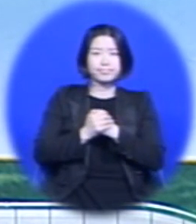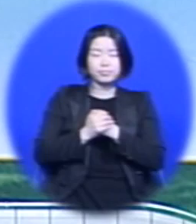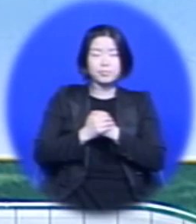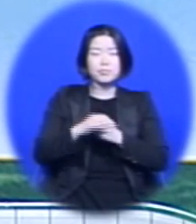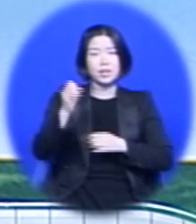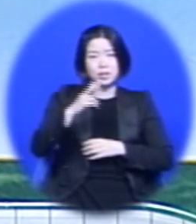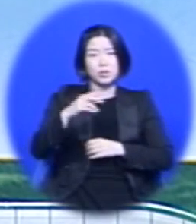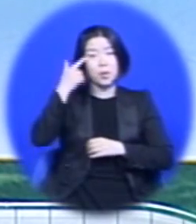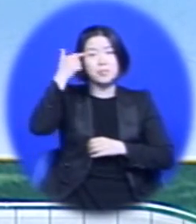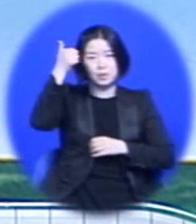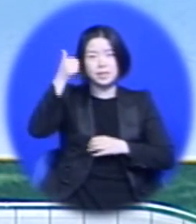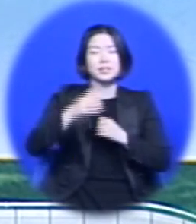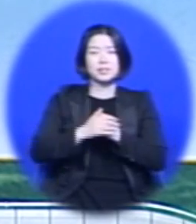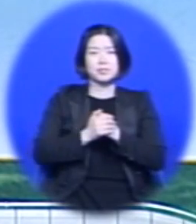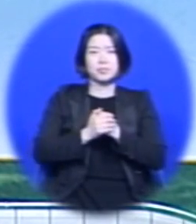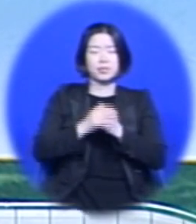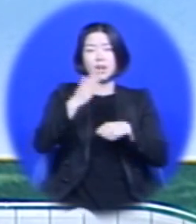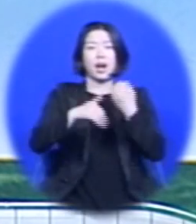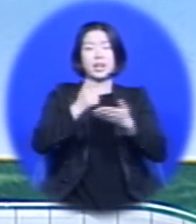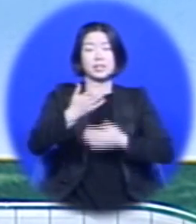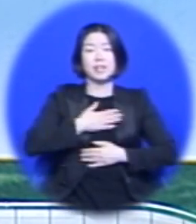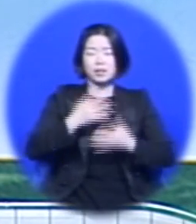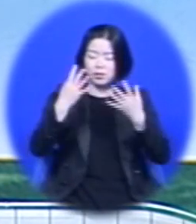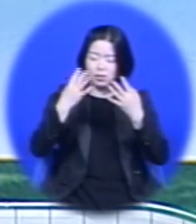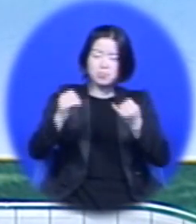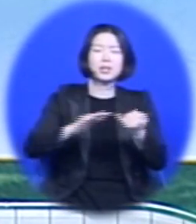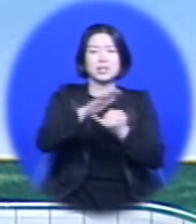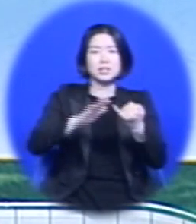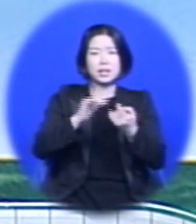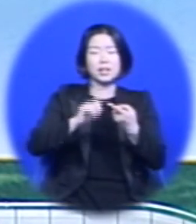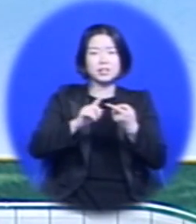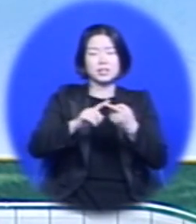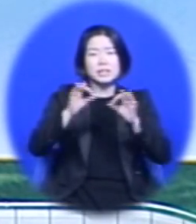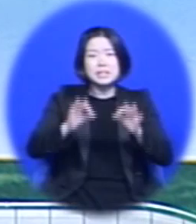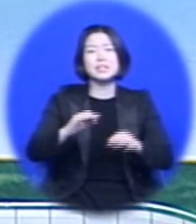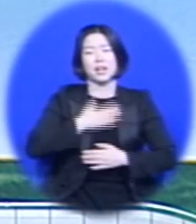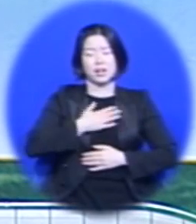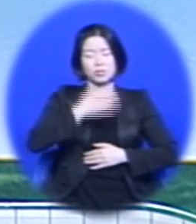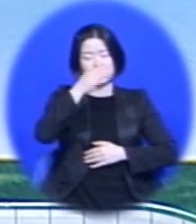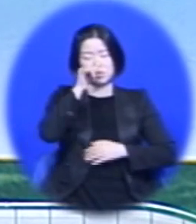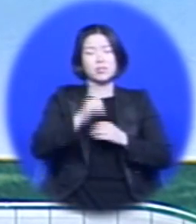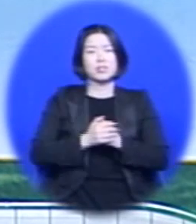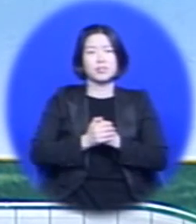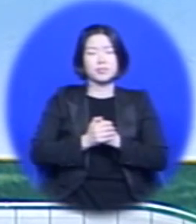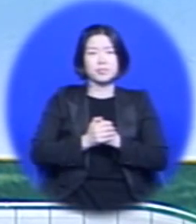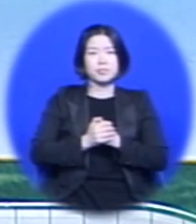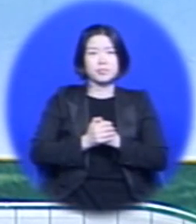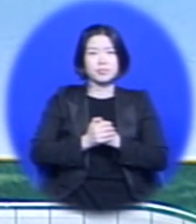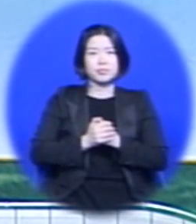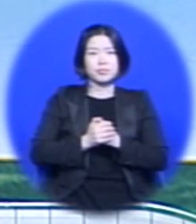그리고는 목사님, 하나님께서 나를 얼마나 사랑하시는지를 이제는 알겠다는.